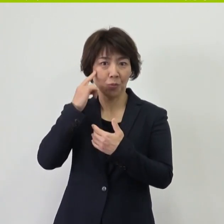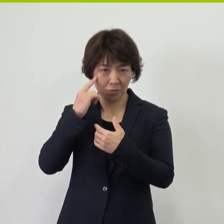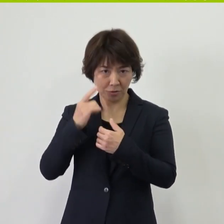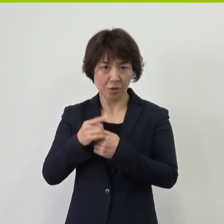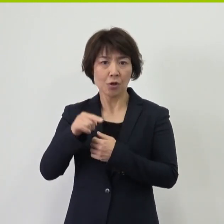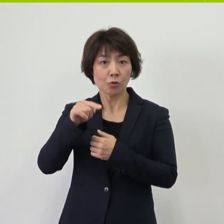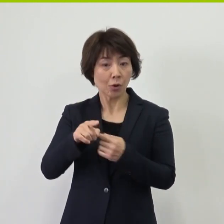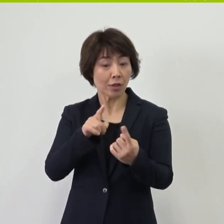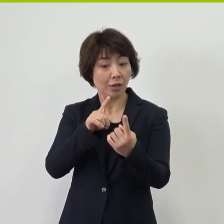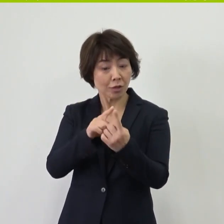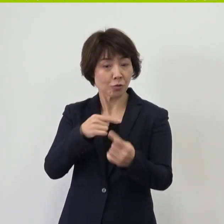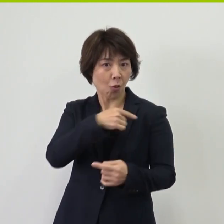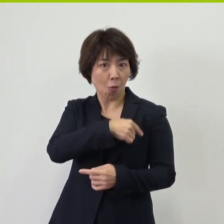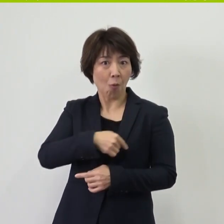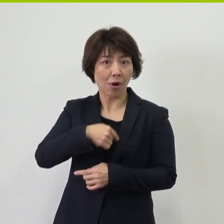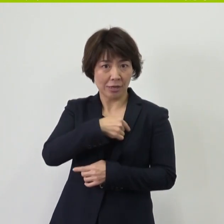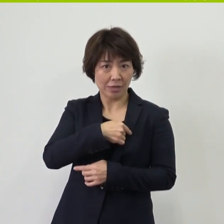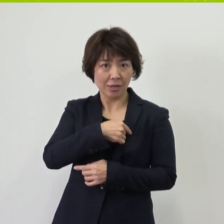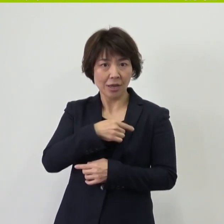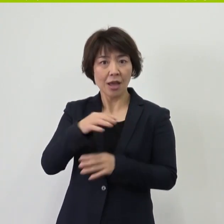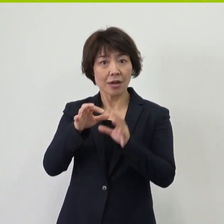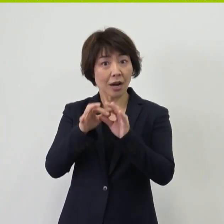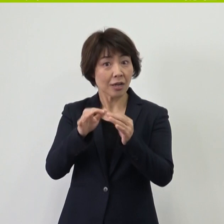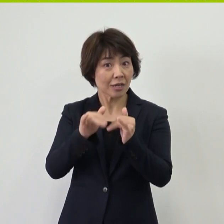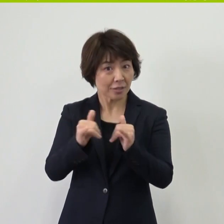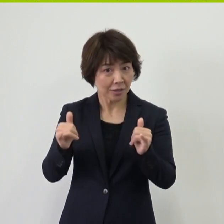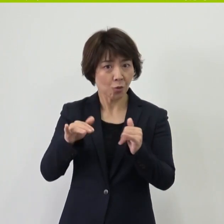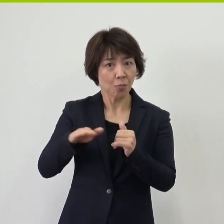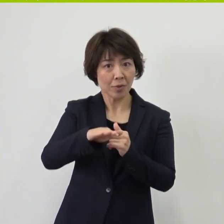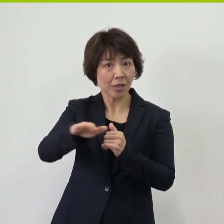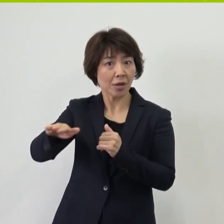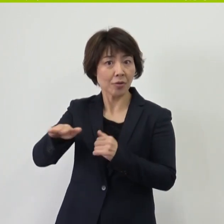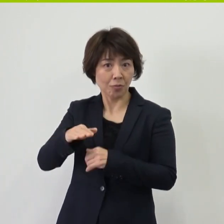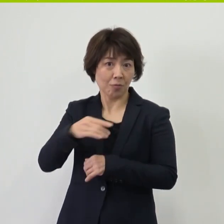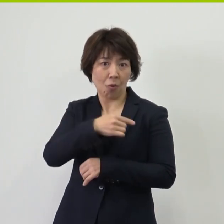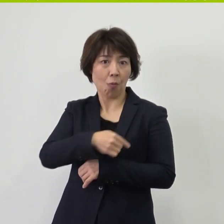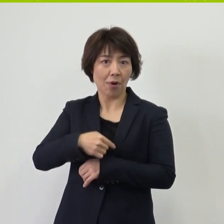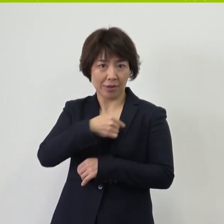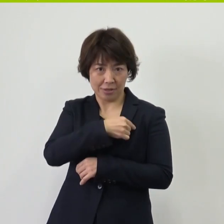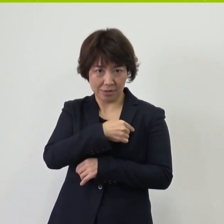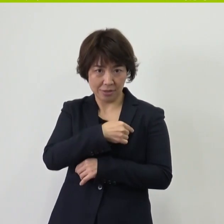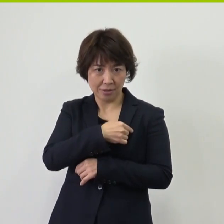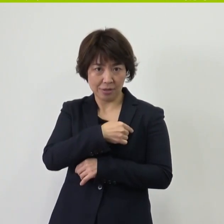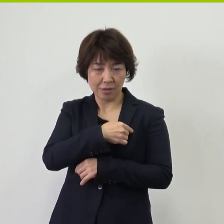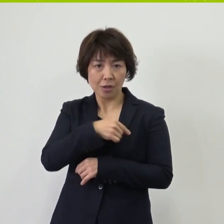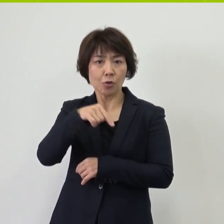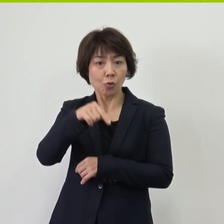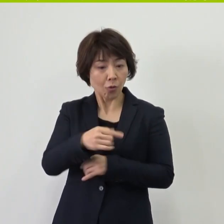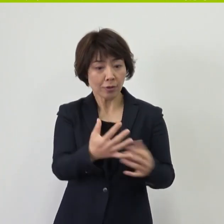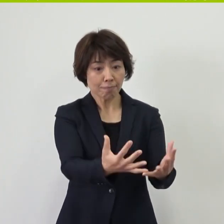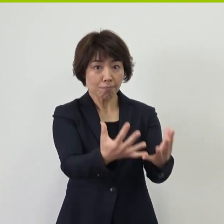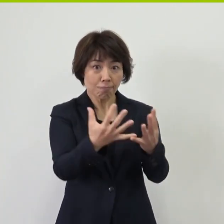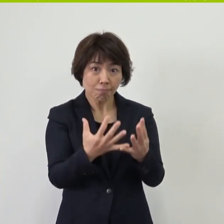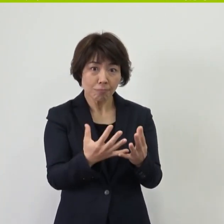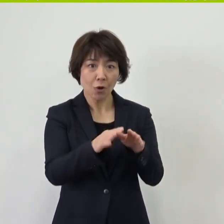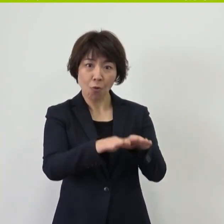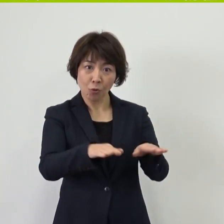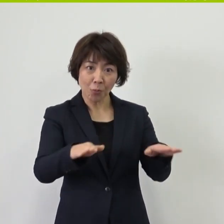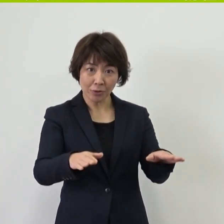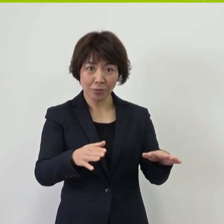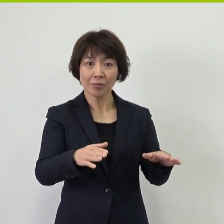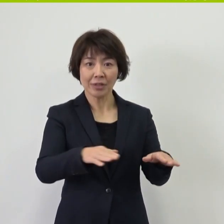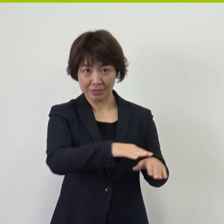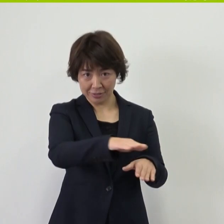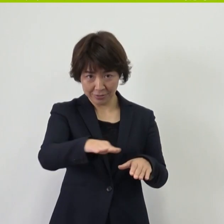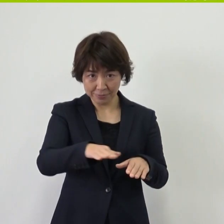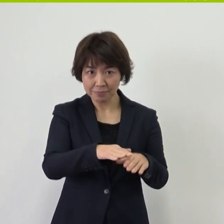ども、そこの思いというか、皆さん多分関係者皆様のそういう思いで、そこにアプライしてくる子